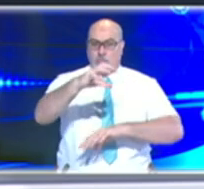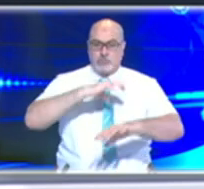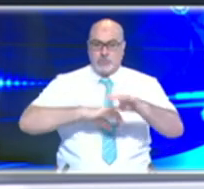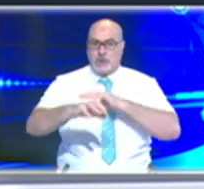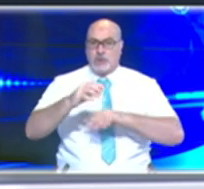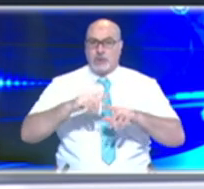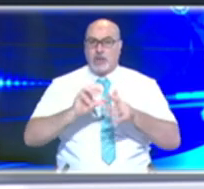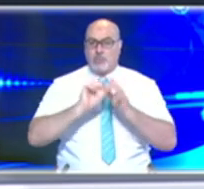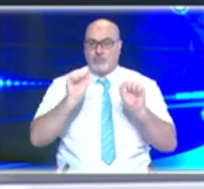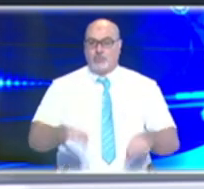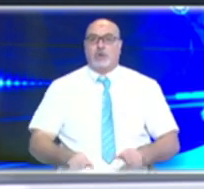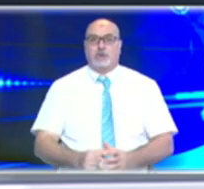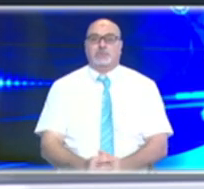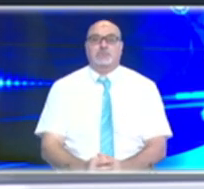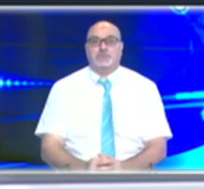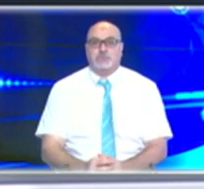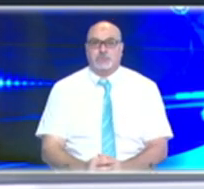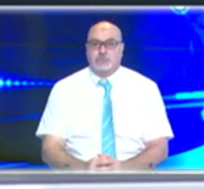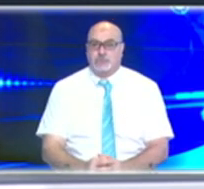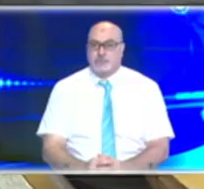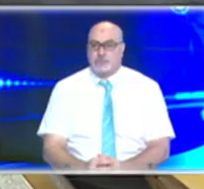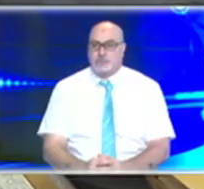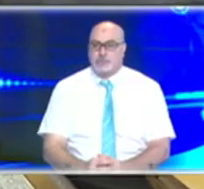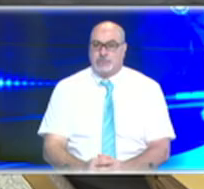التداول على السلطة.